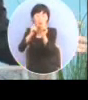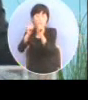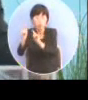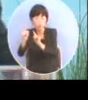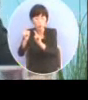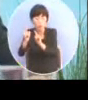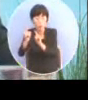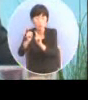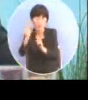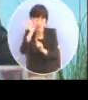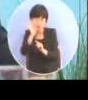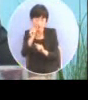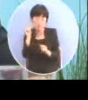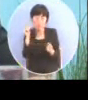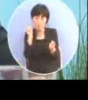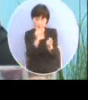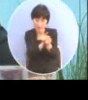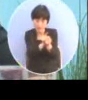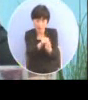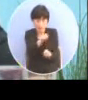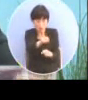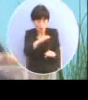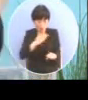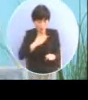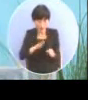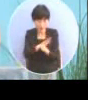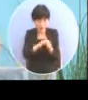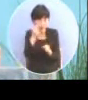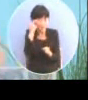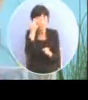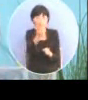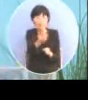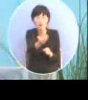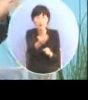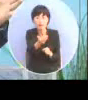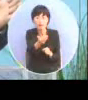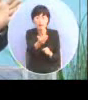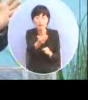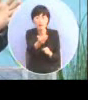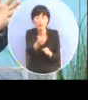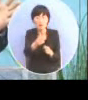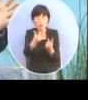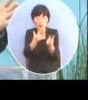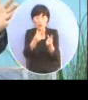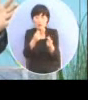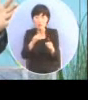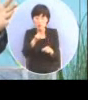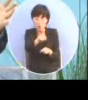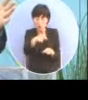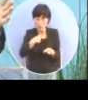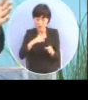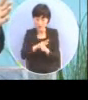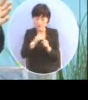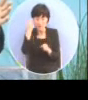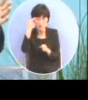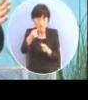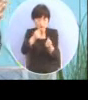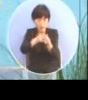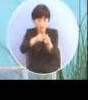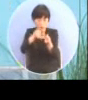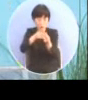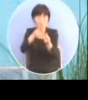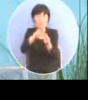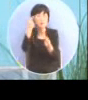네가 나를 사랑하느냐 물었잖아요. Chúa hỏi Phi-rơ, ngươi có yêu ta chăng? 똑같은 말을 사랑하느냐고 물었잖아요. Chúa lại hỏi cùng một câu đó, ngươi có yêu ta